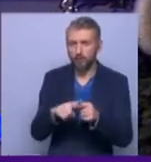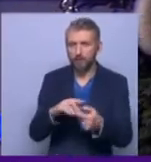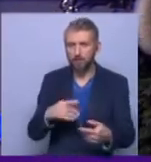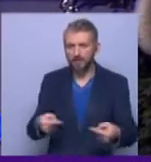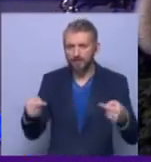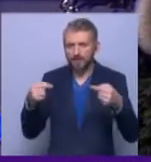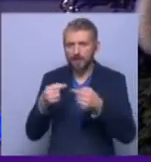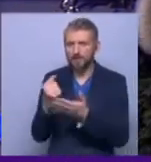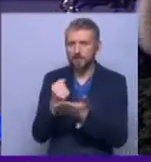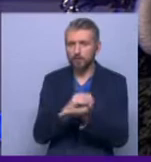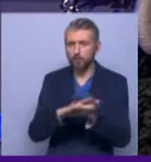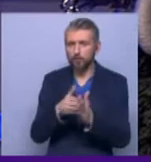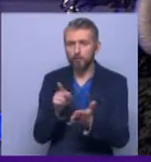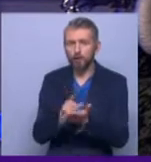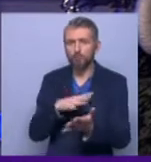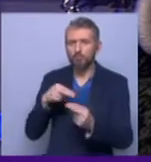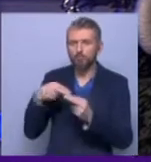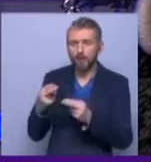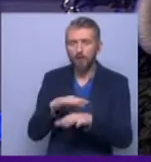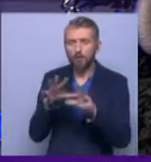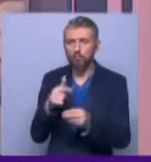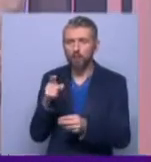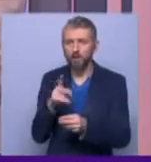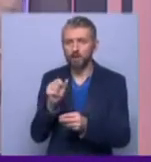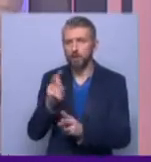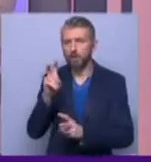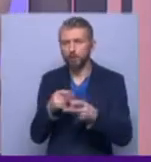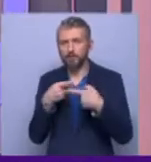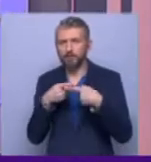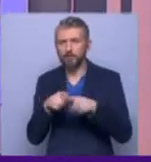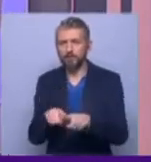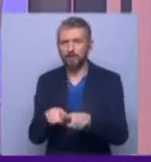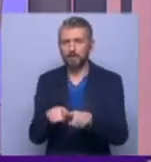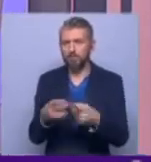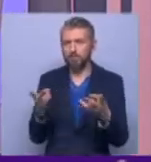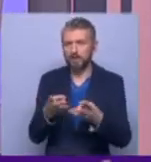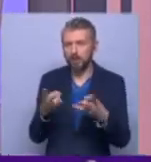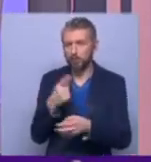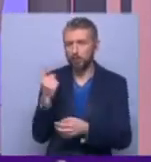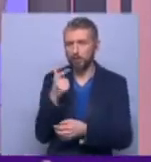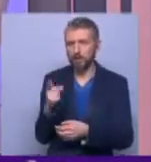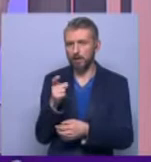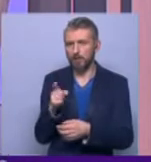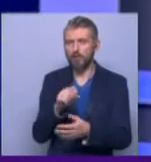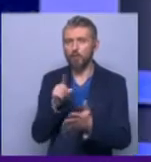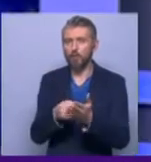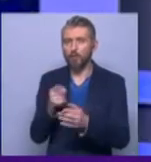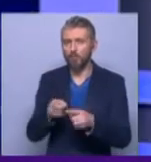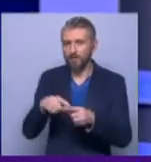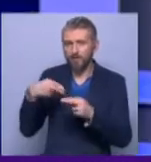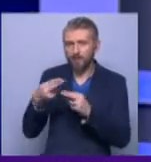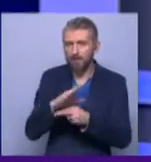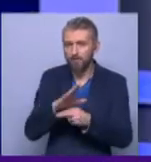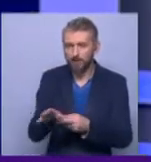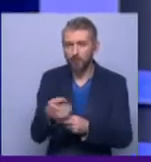к стандартным условиям, оно было должно компенсировано объемами газа на производственно-технические потребности облгазов. Вопрос в том, что это не